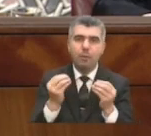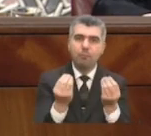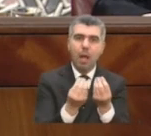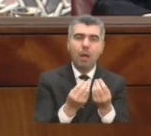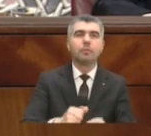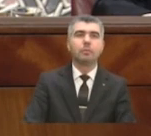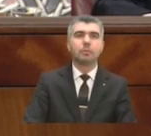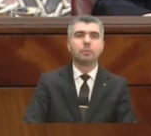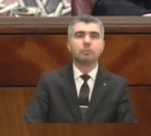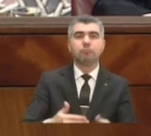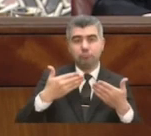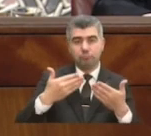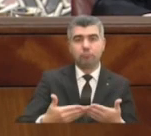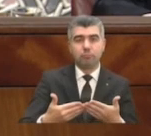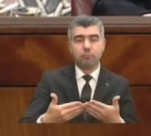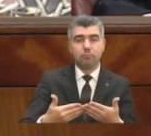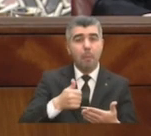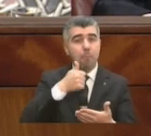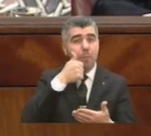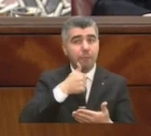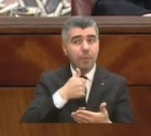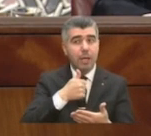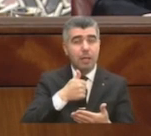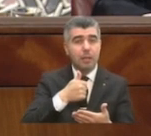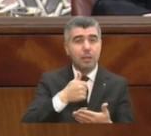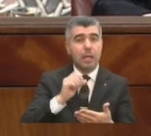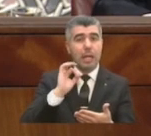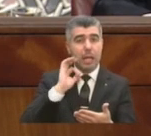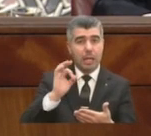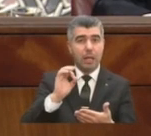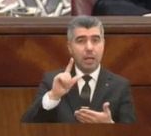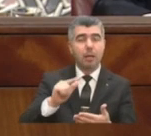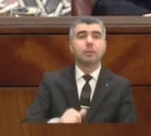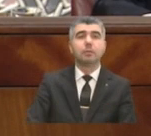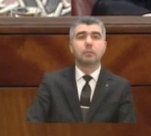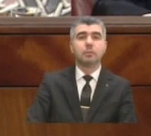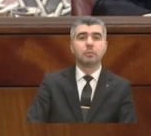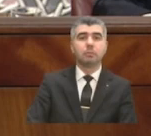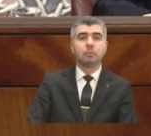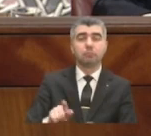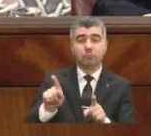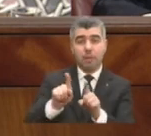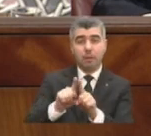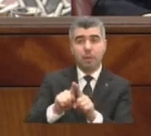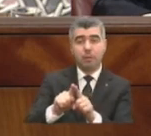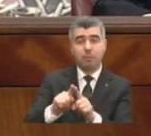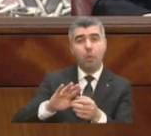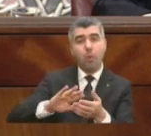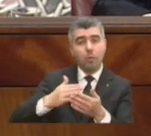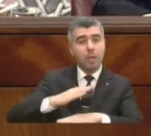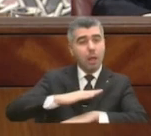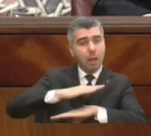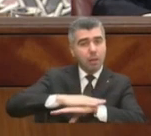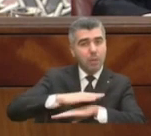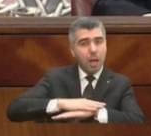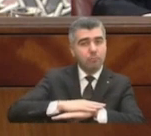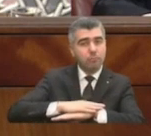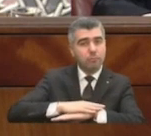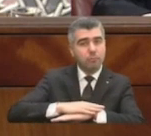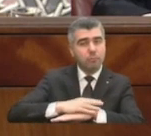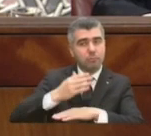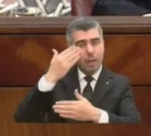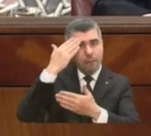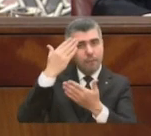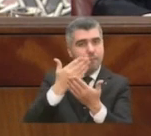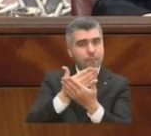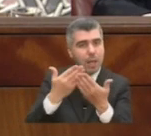وامام هذا الانحراف الخطير من مؤسسه تفترض فيها الرساله والقدره على